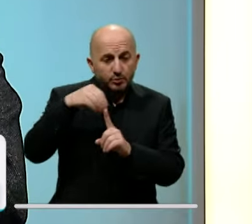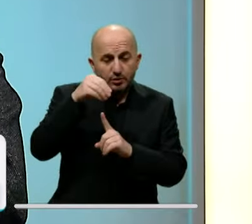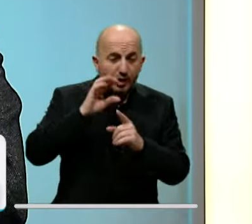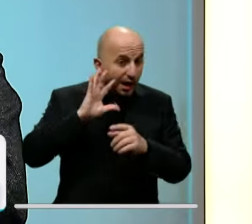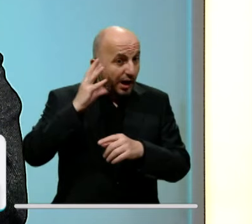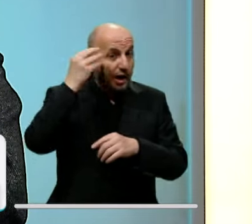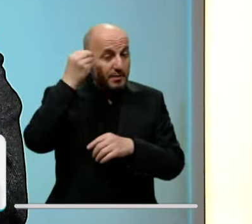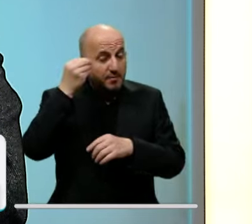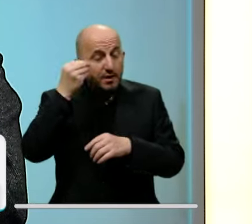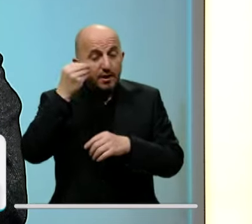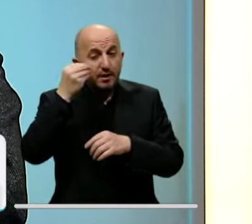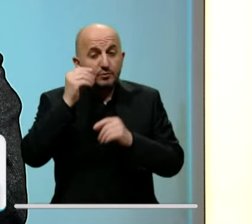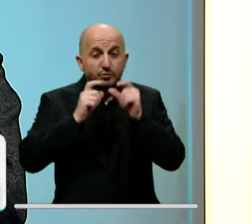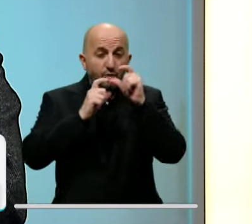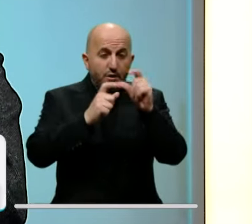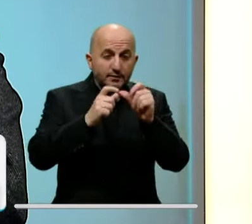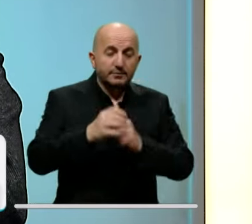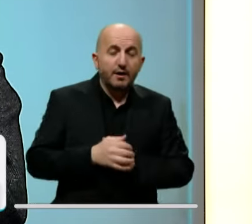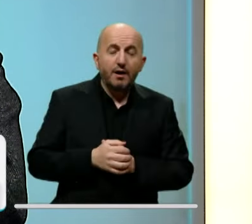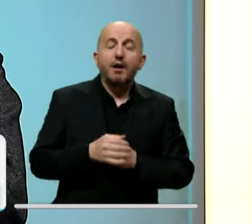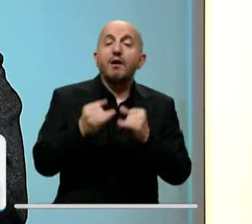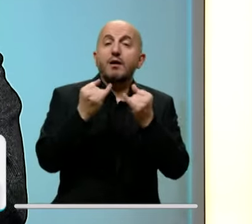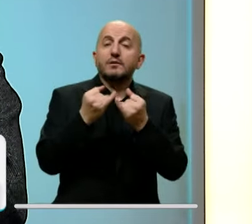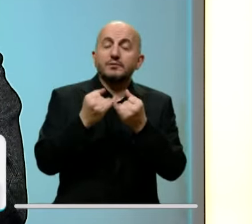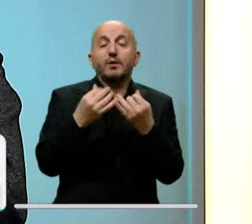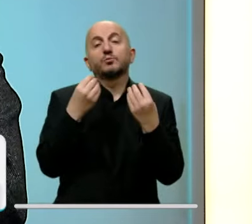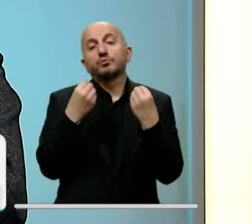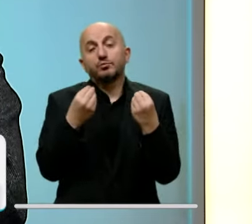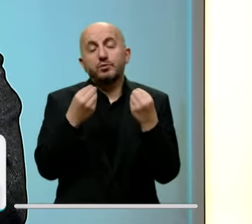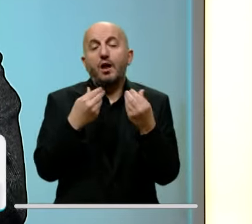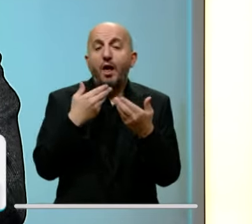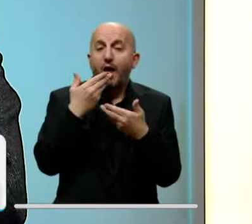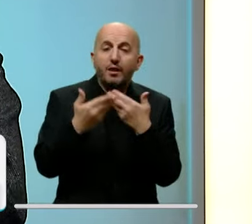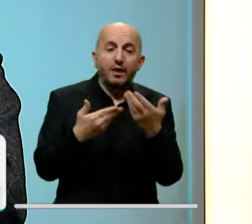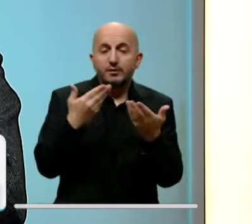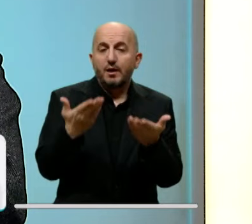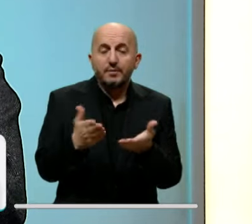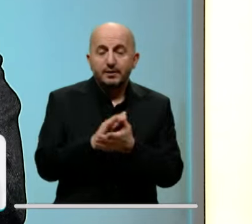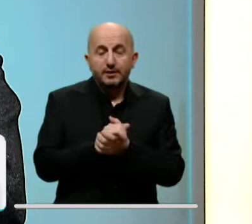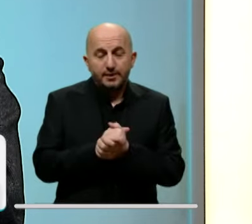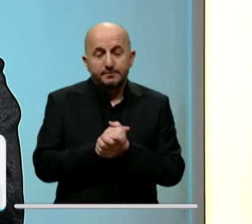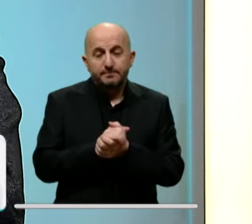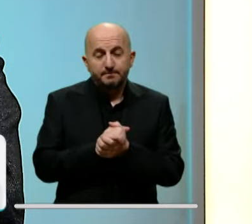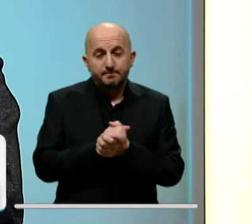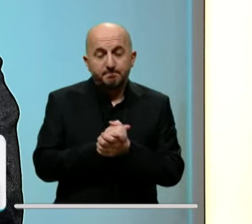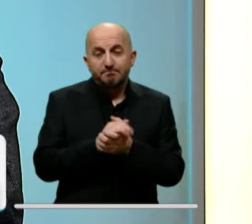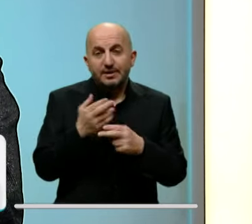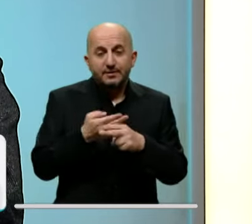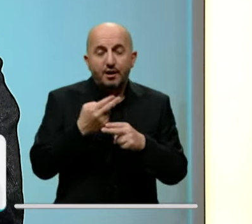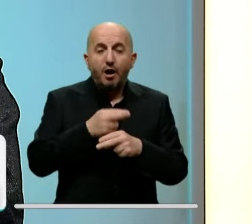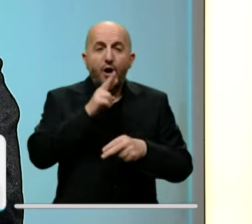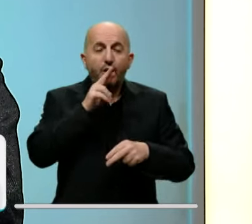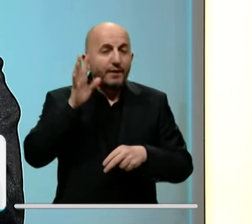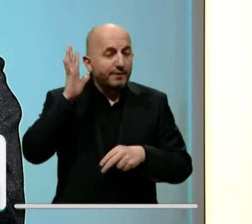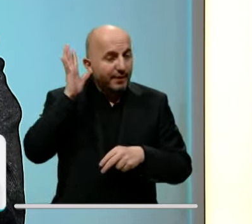alimlere bilginlere imamlara sorarsa kardeşimize güzel bir şekilde anlatabilirler anlatırlar mesela öğle